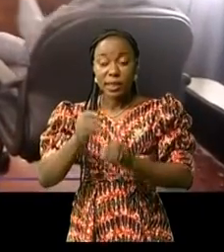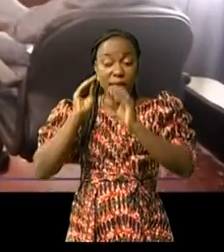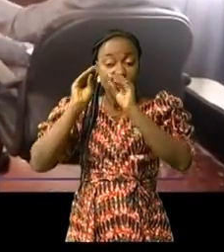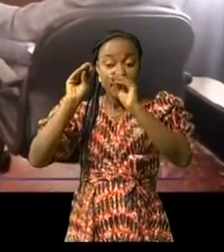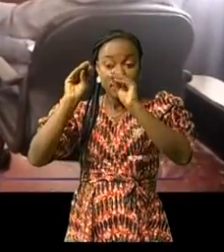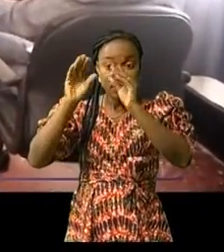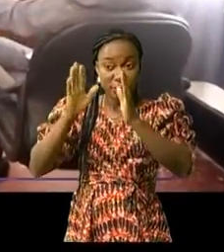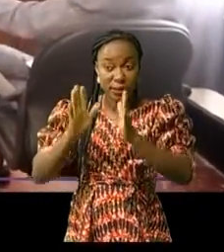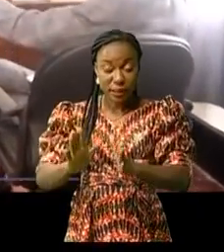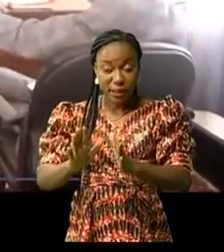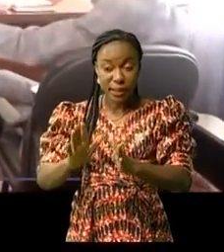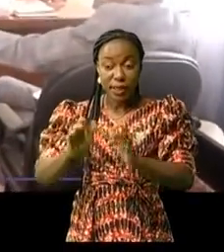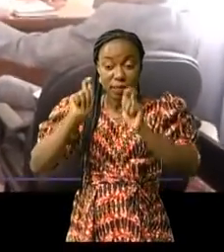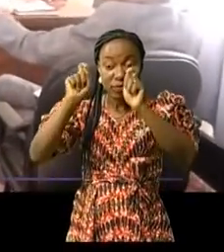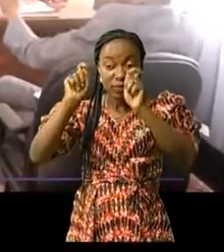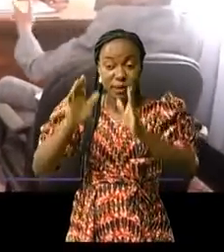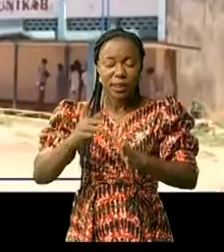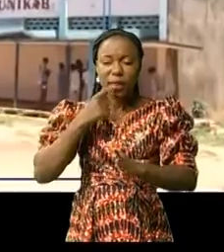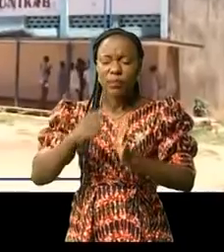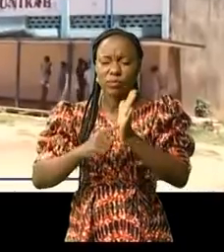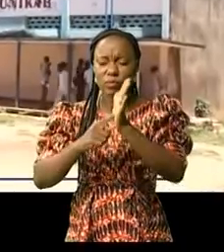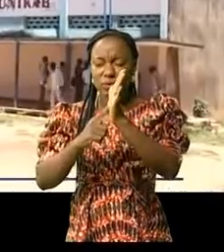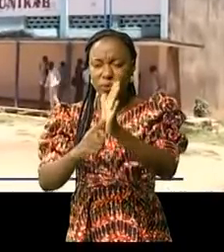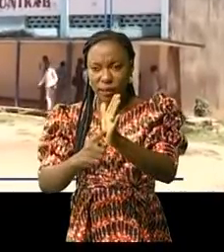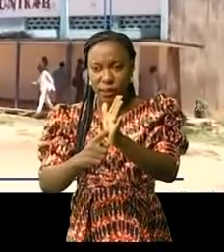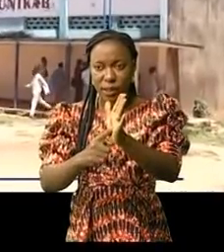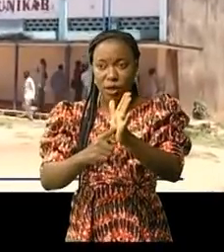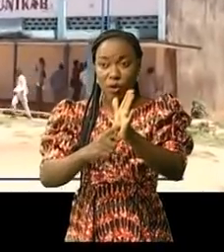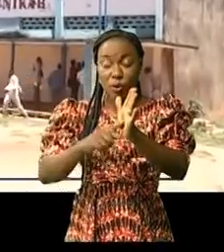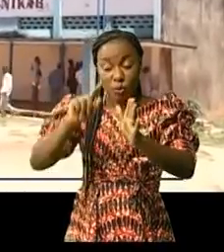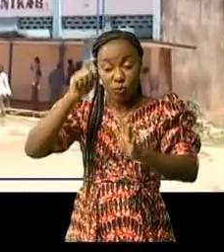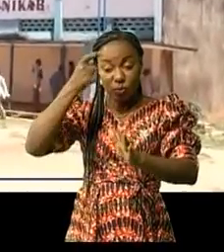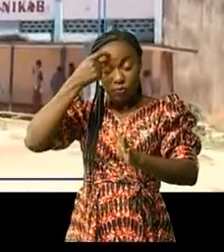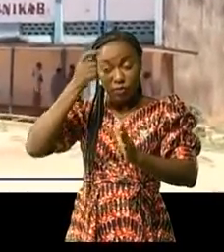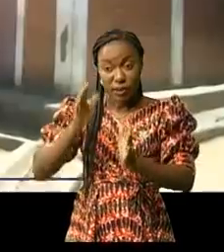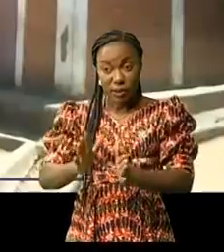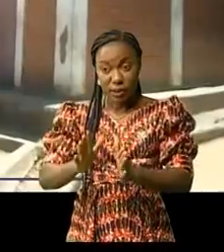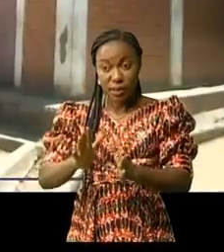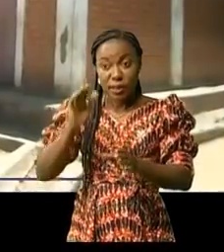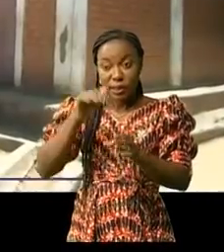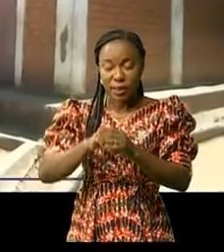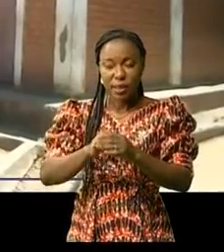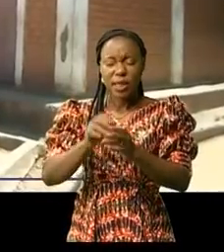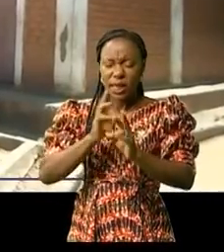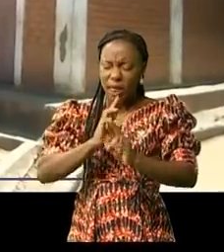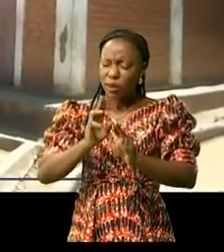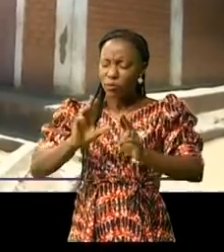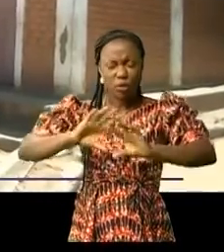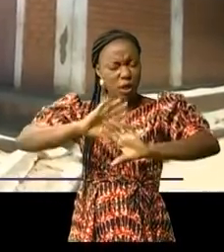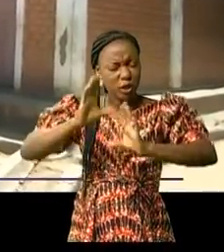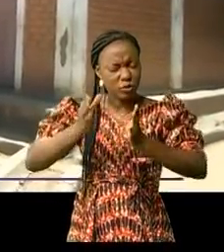gens qui lui l'entente oui à démonter au c'ur de l'exécutif provincial des lots monique et son institution répond à tous les critères de fiabilité